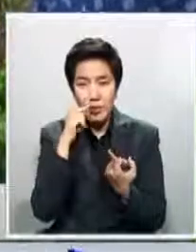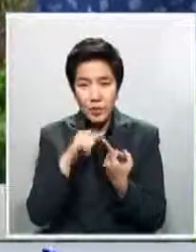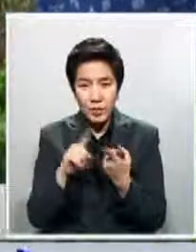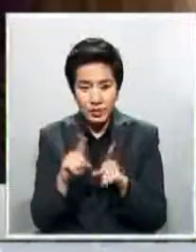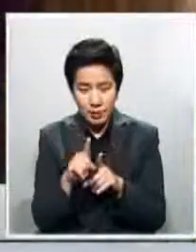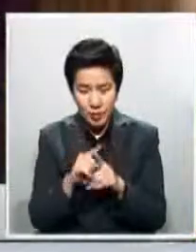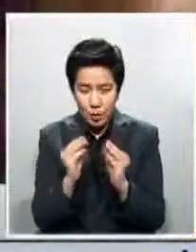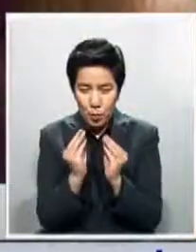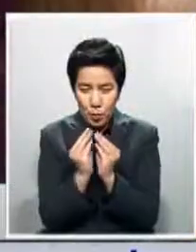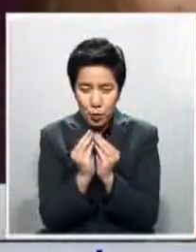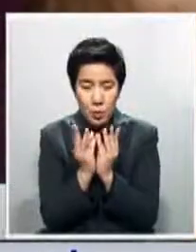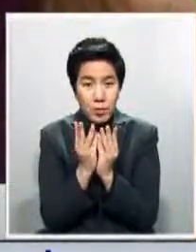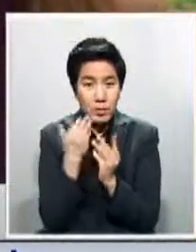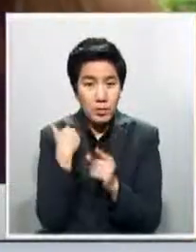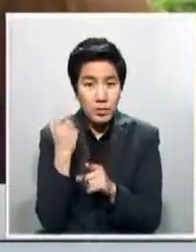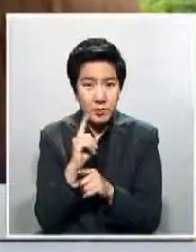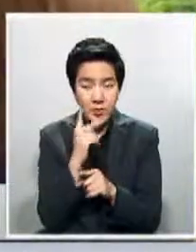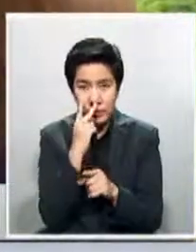มันตุ้ม เ